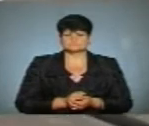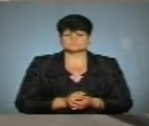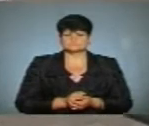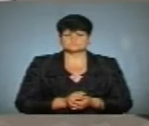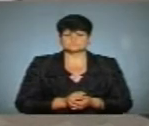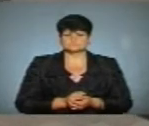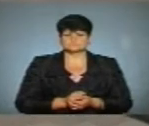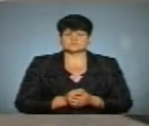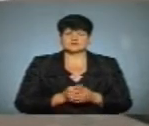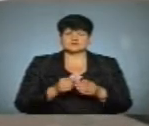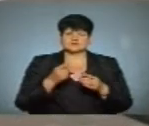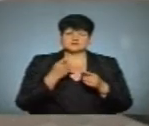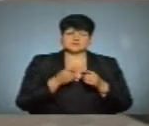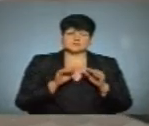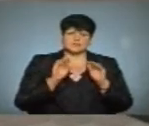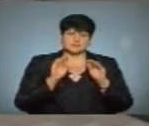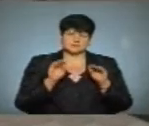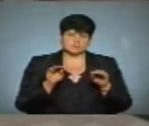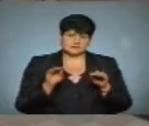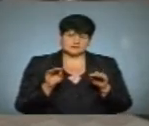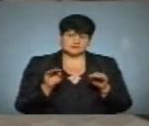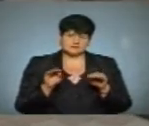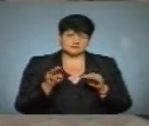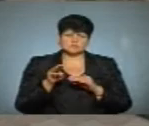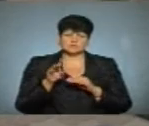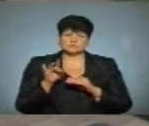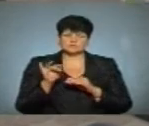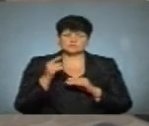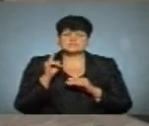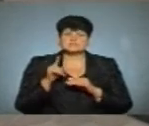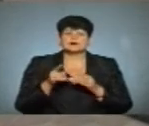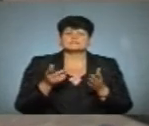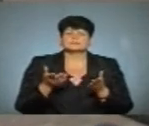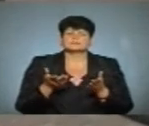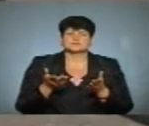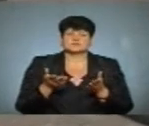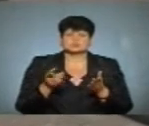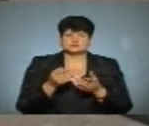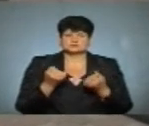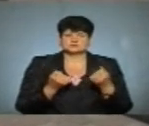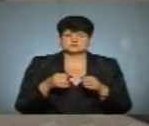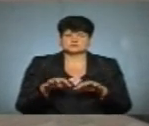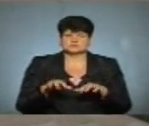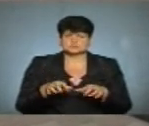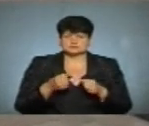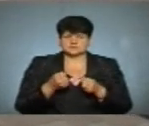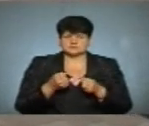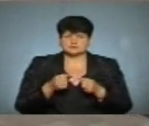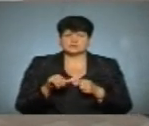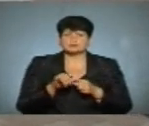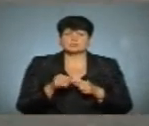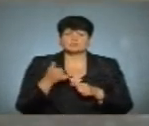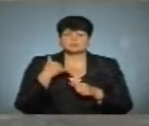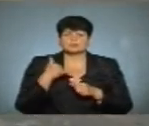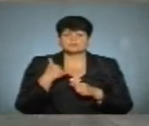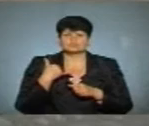Дану наліпочку ми зараз поклеїмо на тротуар, щоб водій знав даного автомобіля, що автомобіль евакуйовано і понесено, по якому номеру